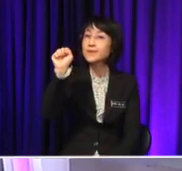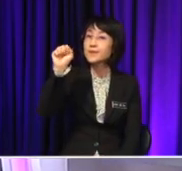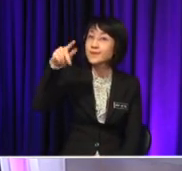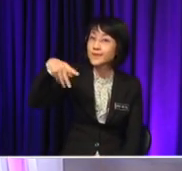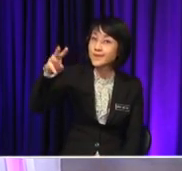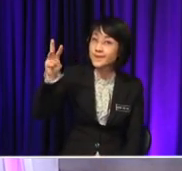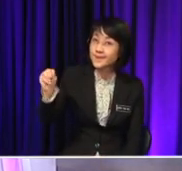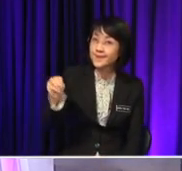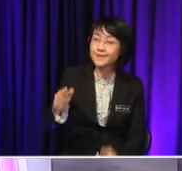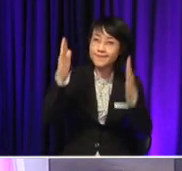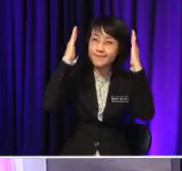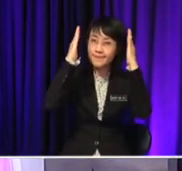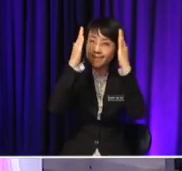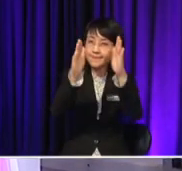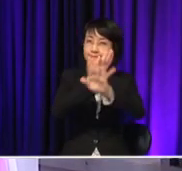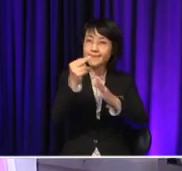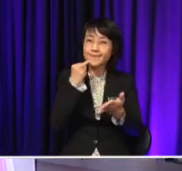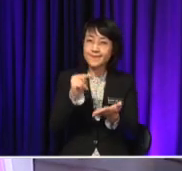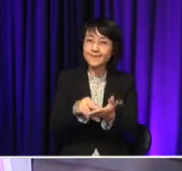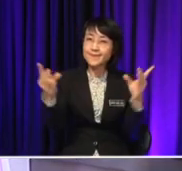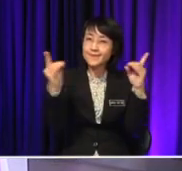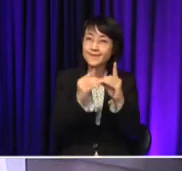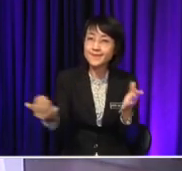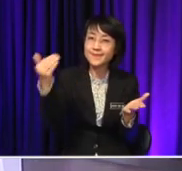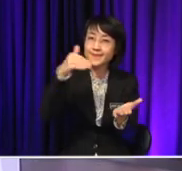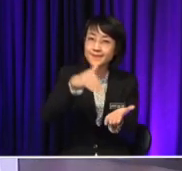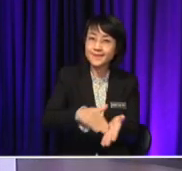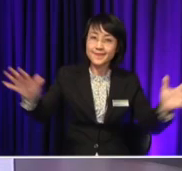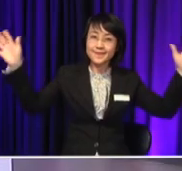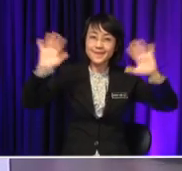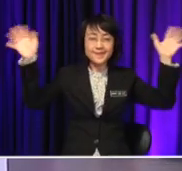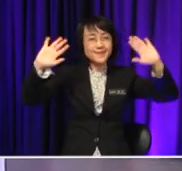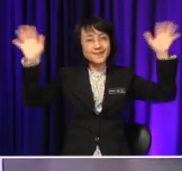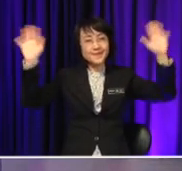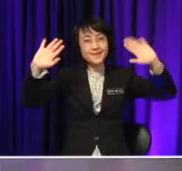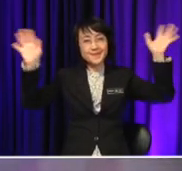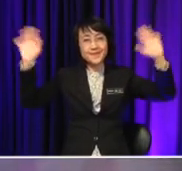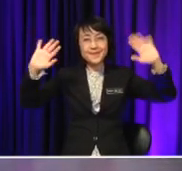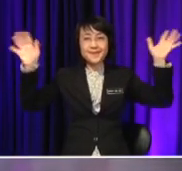gagal fokus jangan laki-laki jumpa lagi Assalamualaikum bye bye